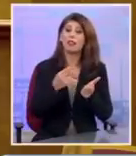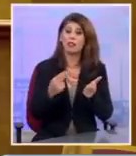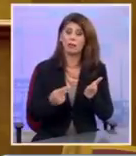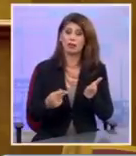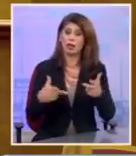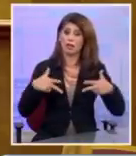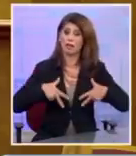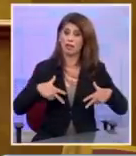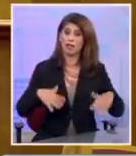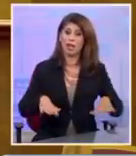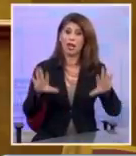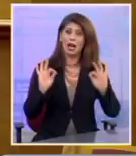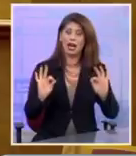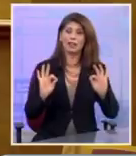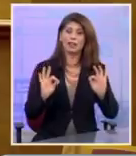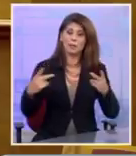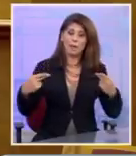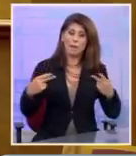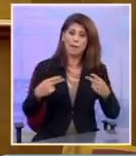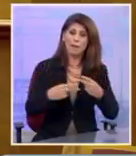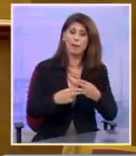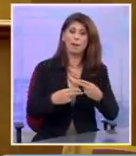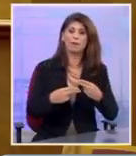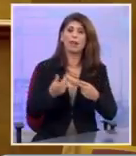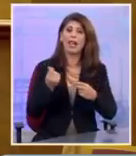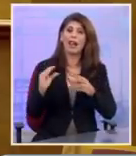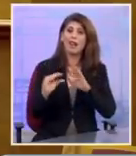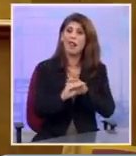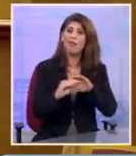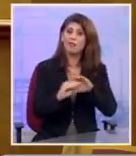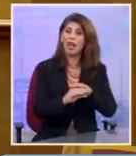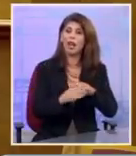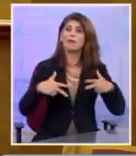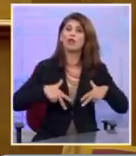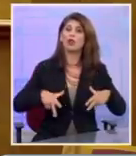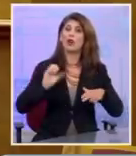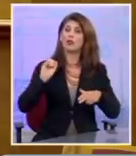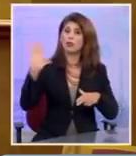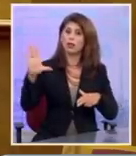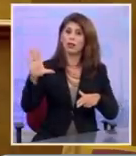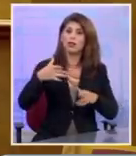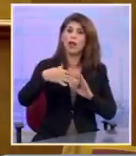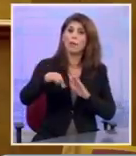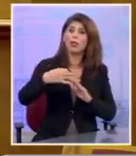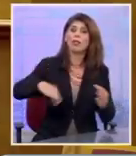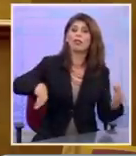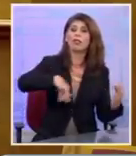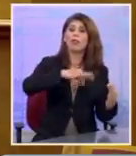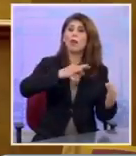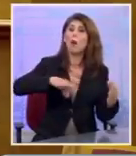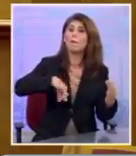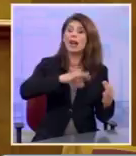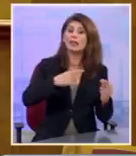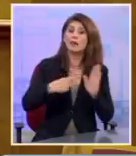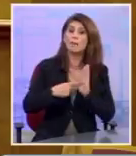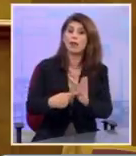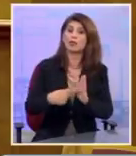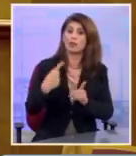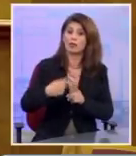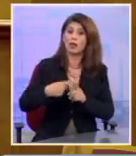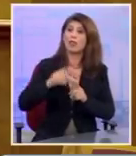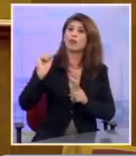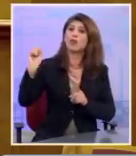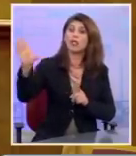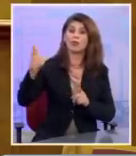περικοπές στις πιστώσεις του Υπουργείου Εξωτερικών και αποδυνάμωση της διπλωματικής παρουσίας της χώρας